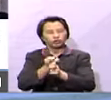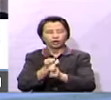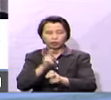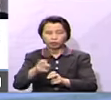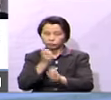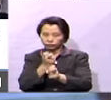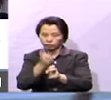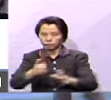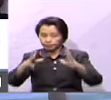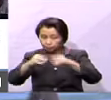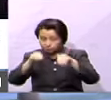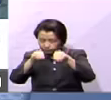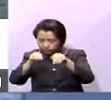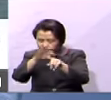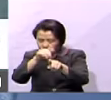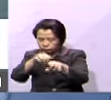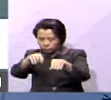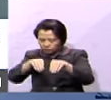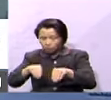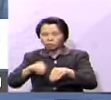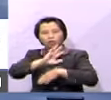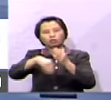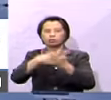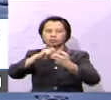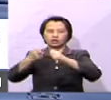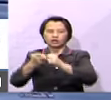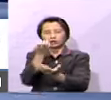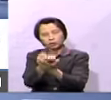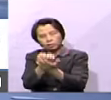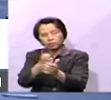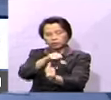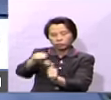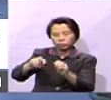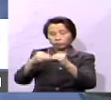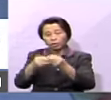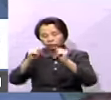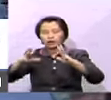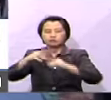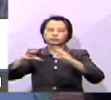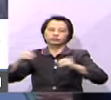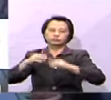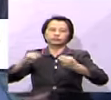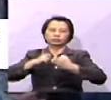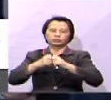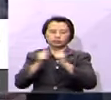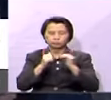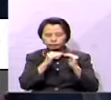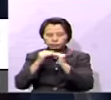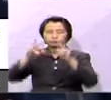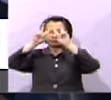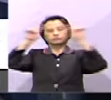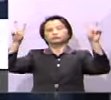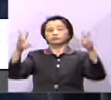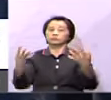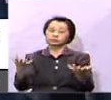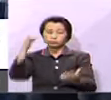sulit ini perlu diselesaikan, dan insyaAllah banyak masalah-masalah ekonomi, sosial, masyarakat yang boleh kita selesaikan dengan saksama dan harmoni